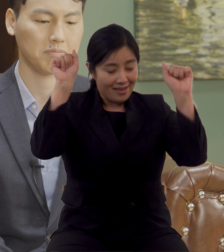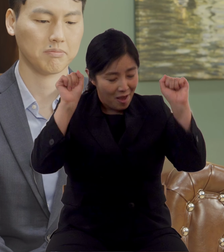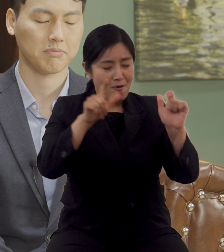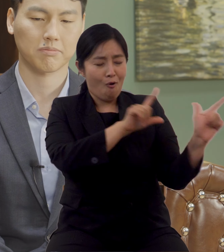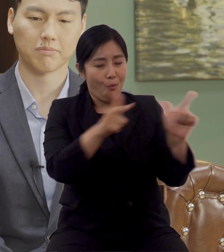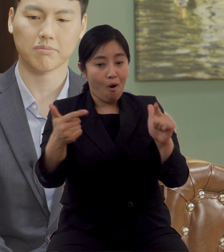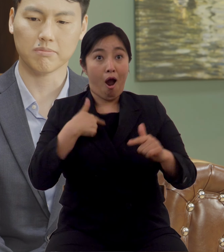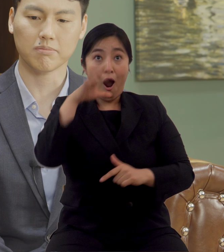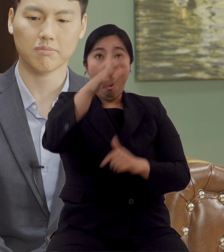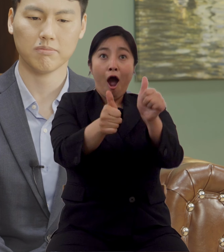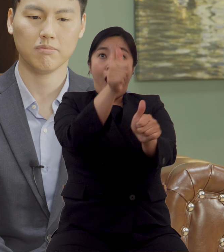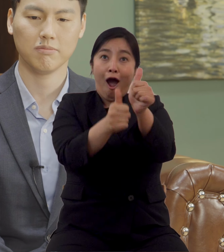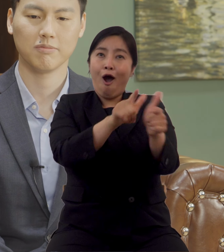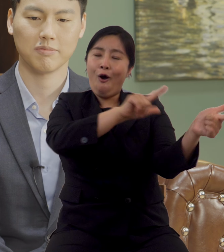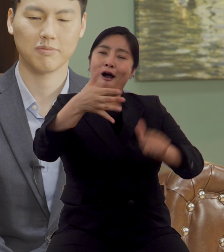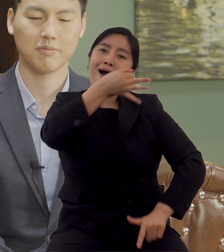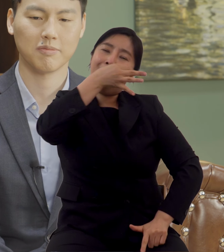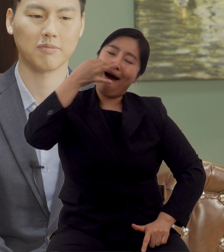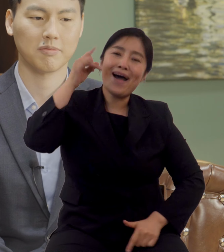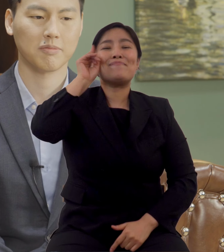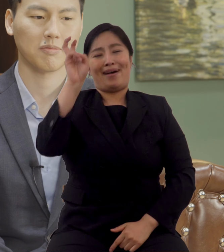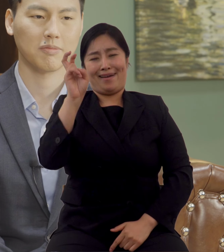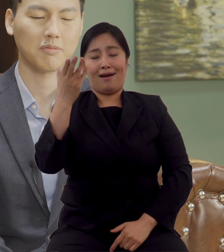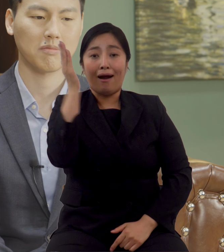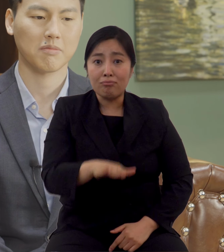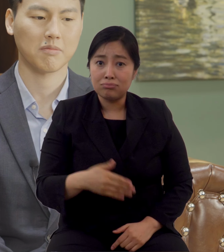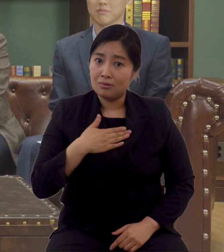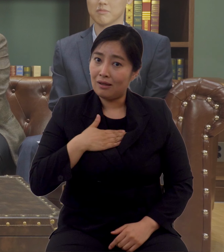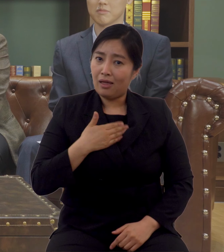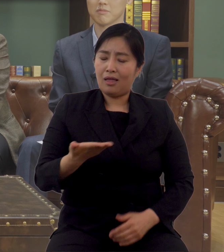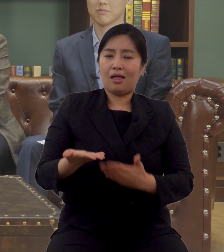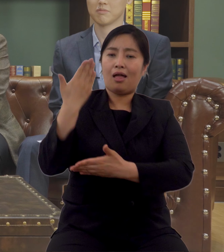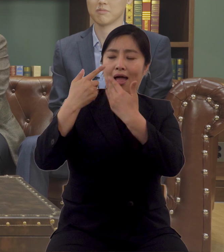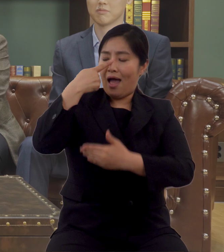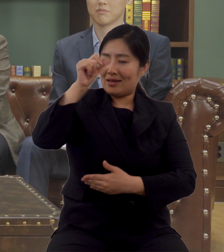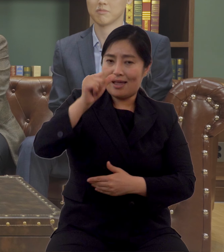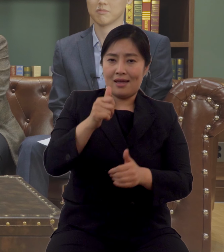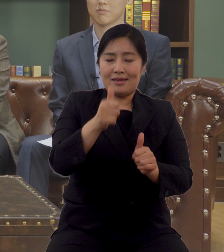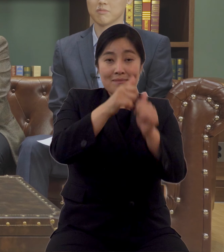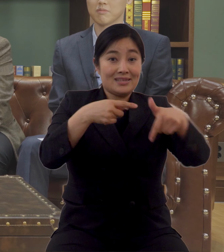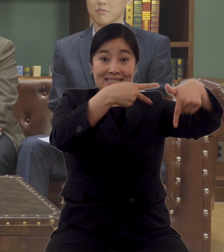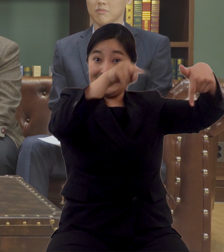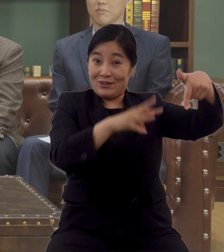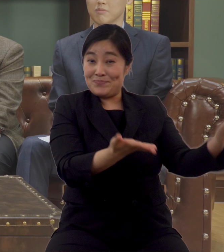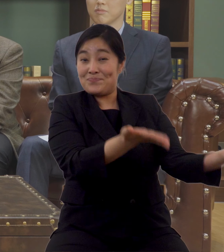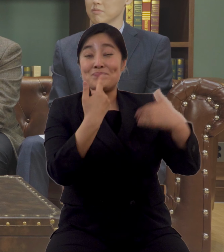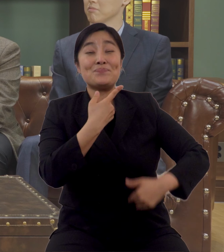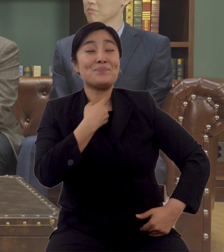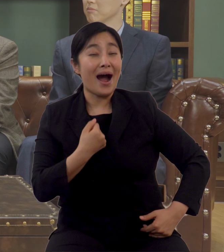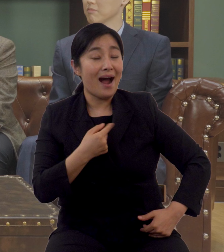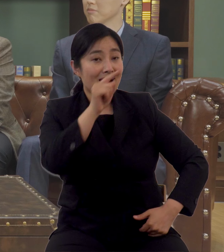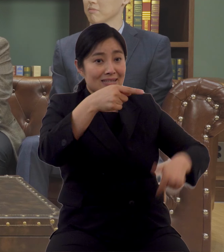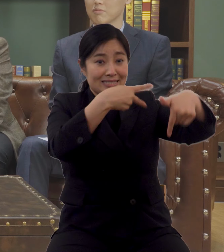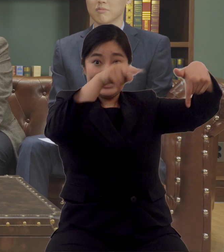아시안게임, 빅스포츠 내 눈앞에서 펼쳐진다면 얼마나 재밌겠어요. 하지만 우리가 지난 아시안게임을 인천에서